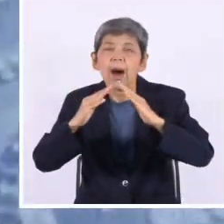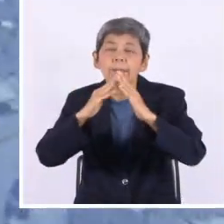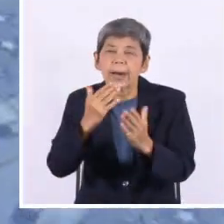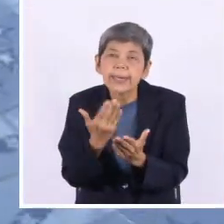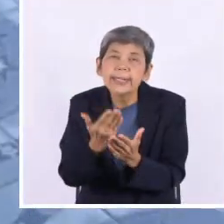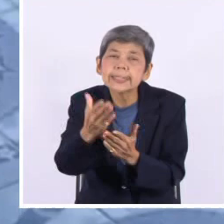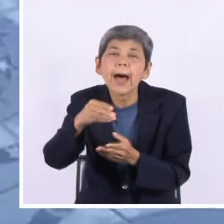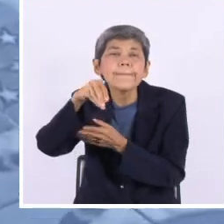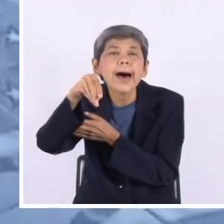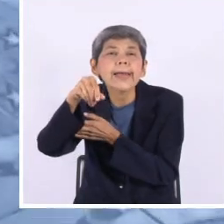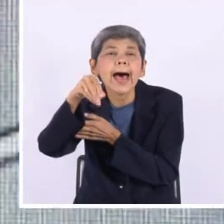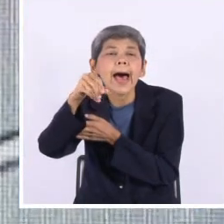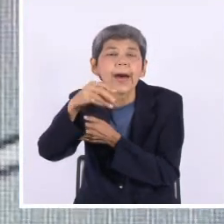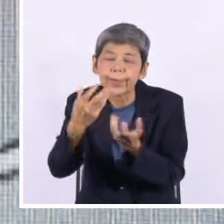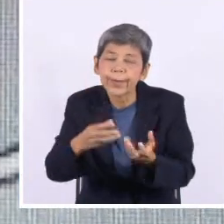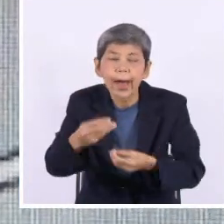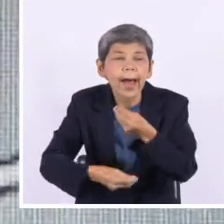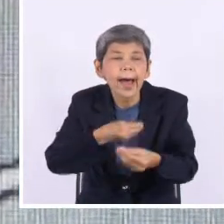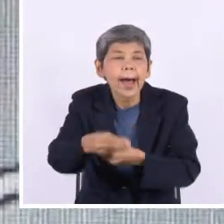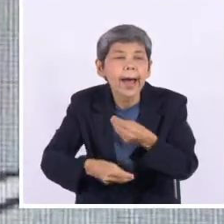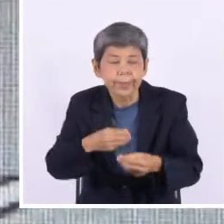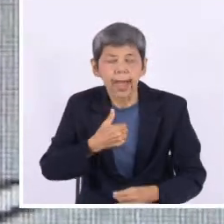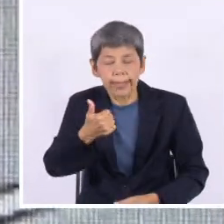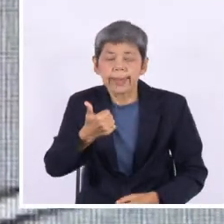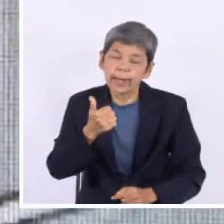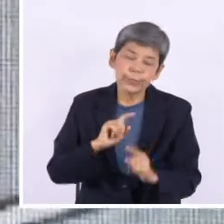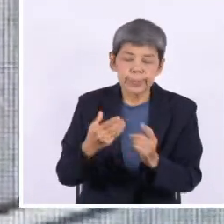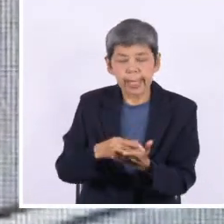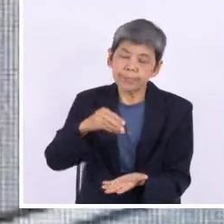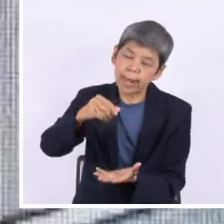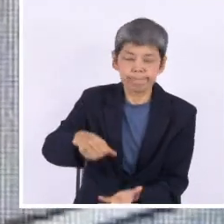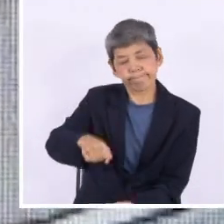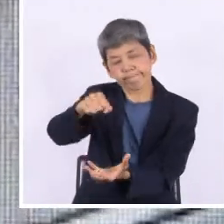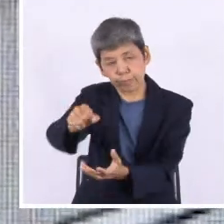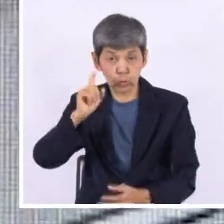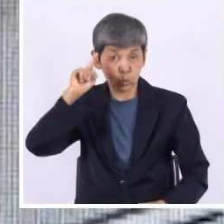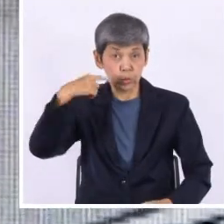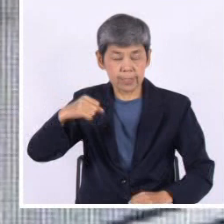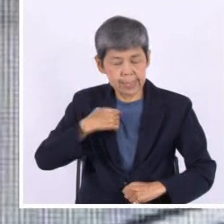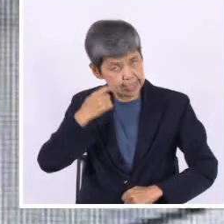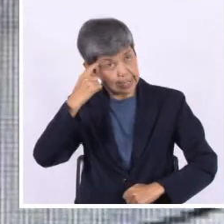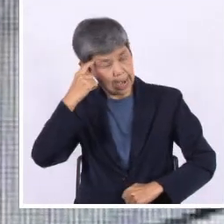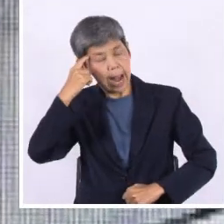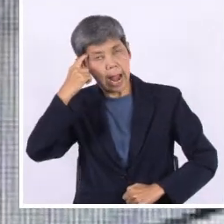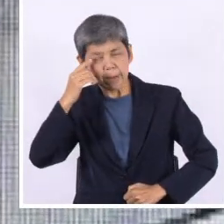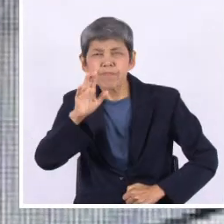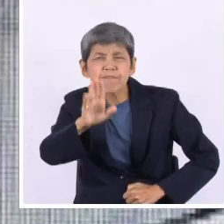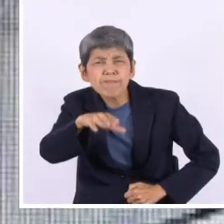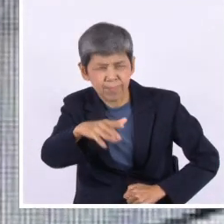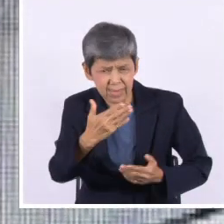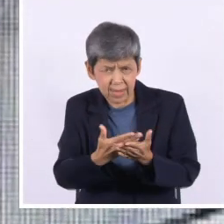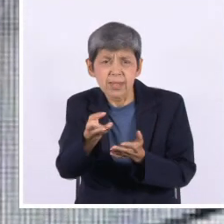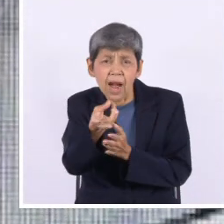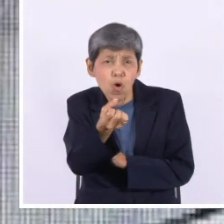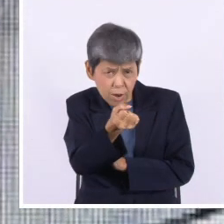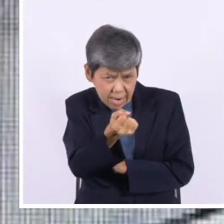ซื้อมะนาวที่เธอวางขายหน้าบ้านอยู่ก็ตกลงราคากันเรียบร้อยหญิงสาวคนนั้นยังออกอุบายอีกบอกว่ายายขอซื้อข้าวเหนียวข้าวเ